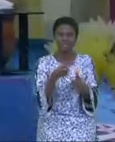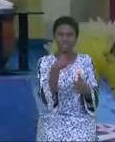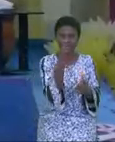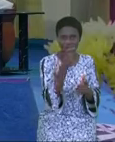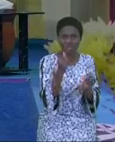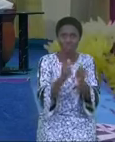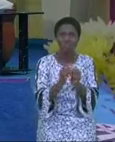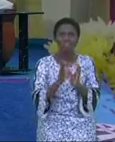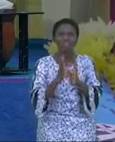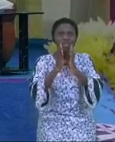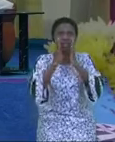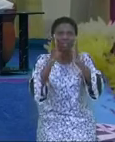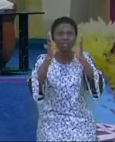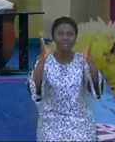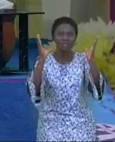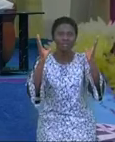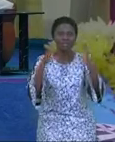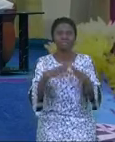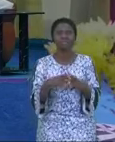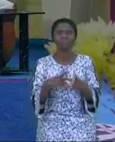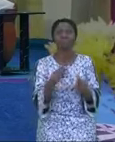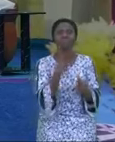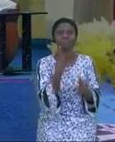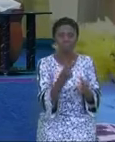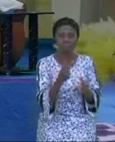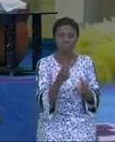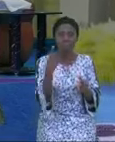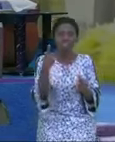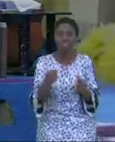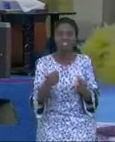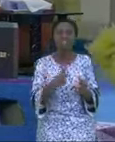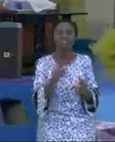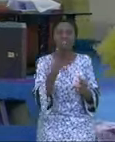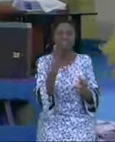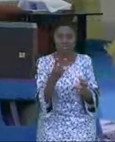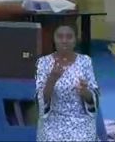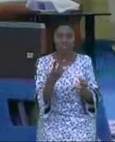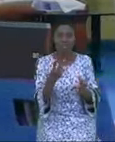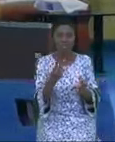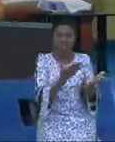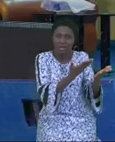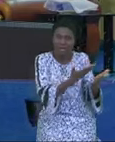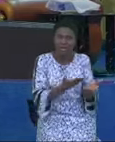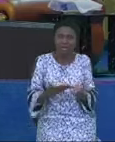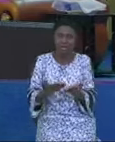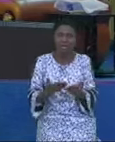verset 10 d'une voix forte la voix